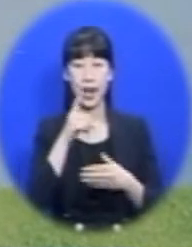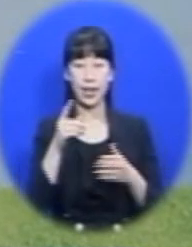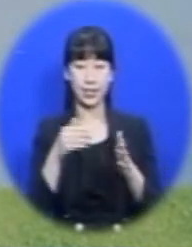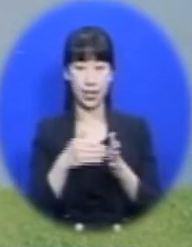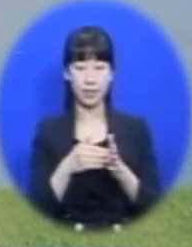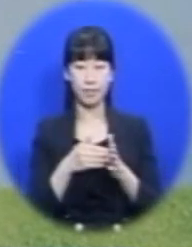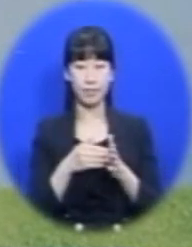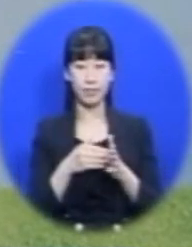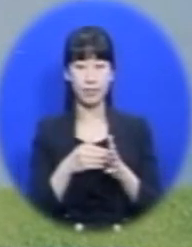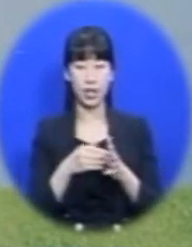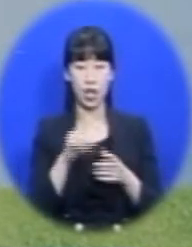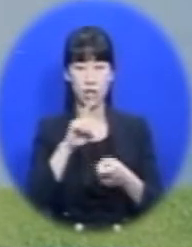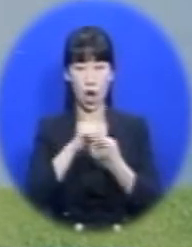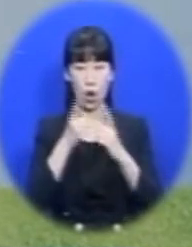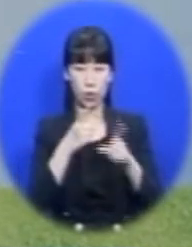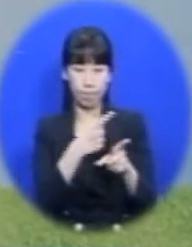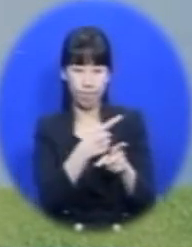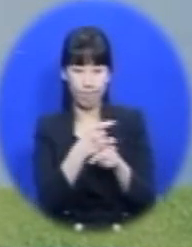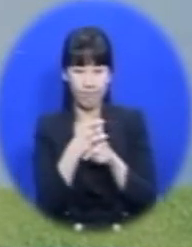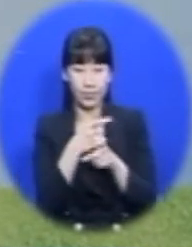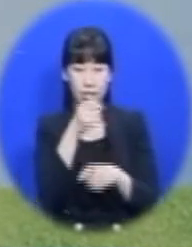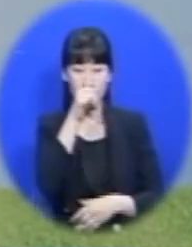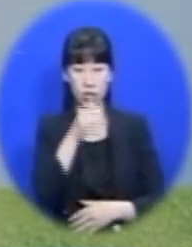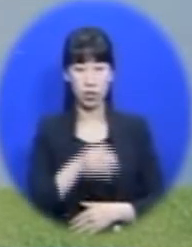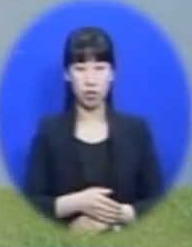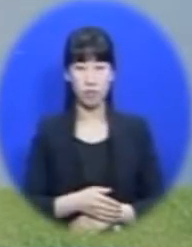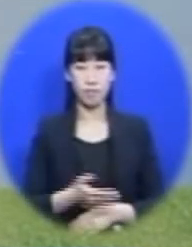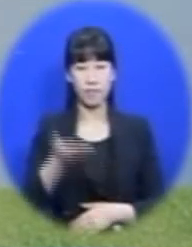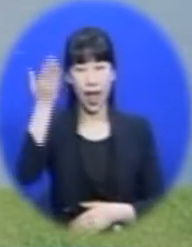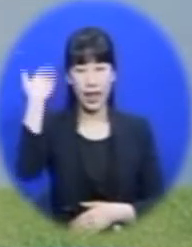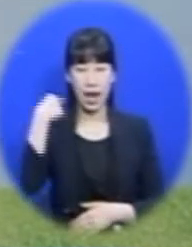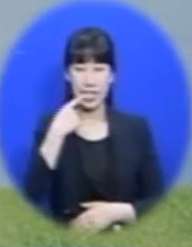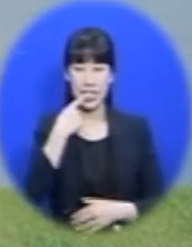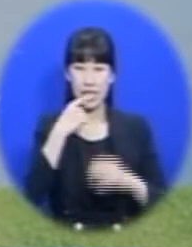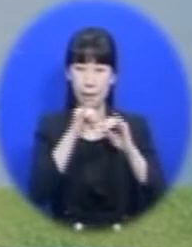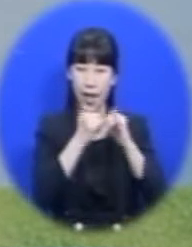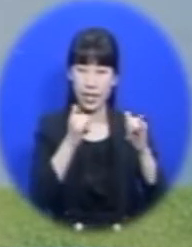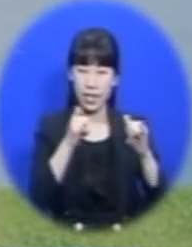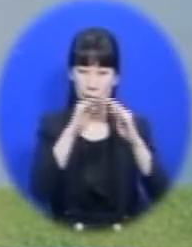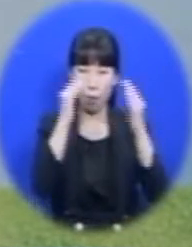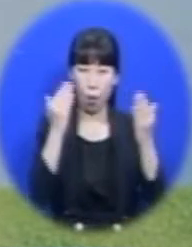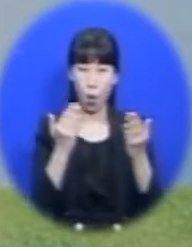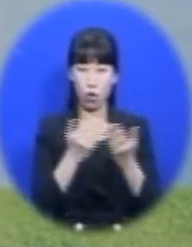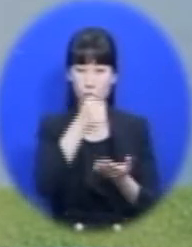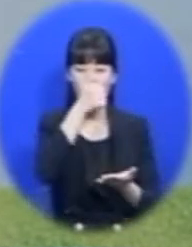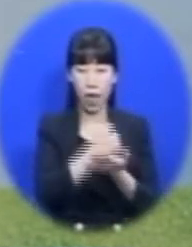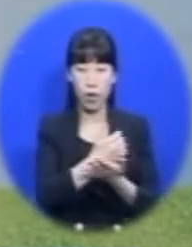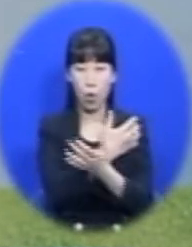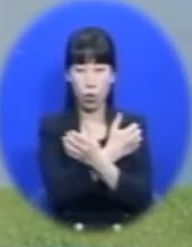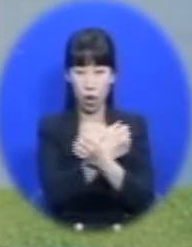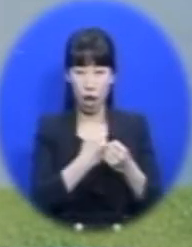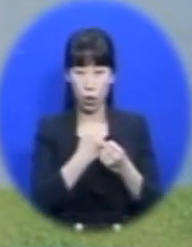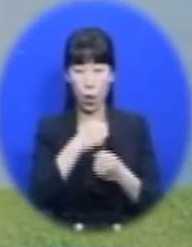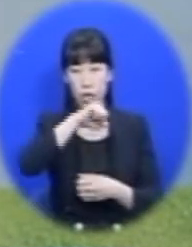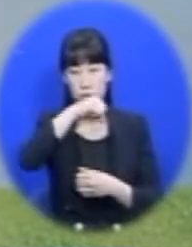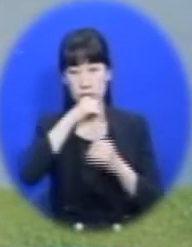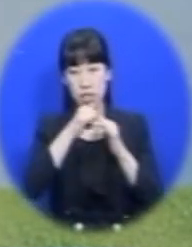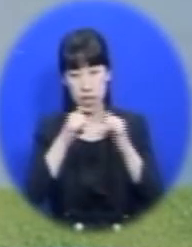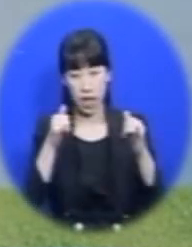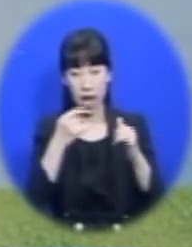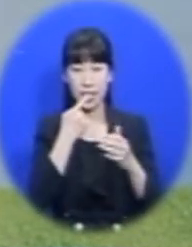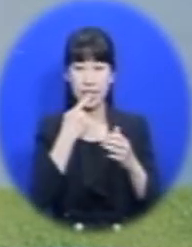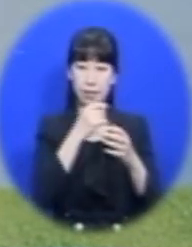있었어요. 근데 지난날의 백인들의 모든 악행을 다 용서하고 우리 백인과 흑인이 서로